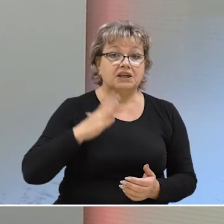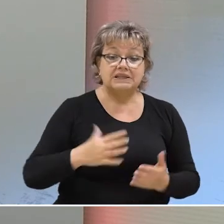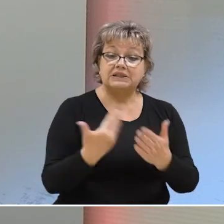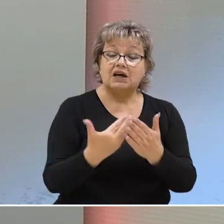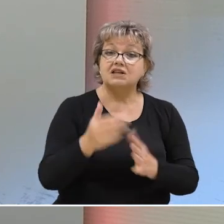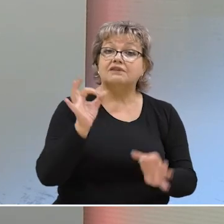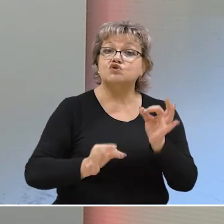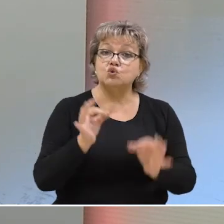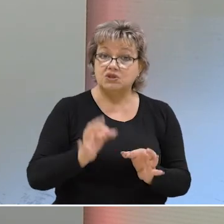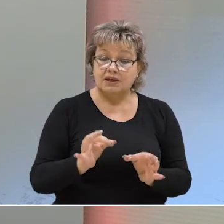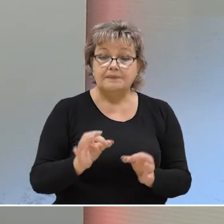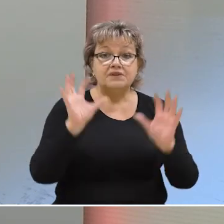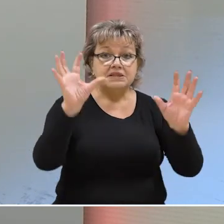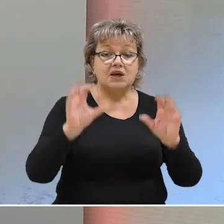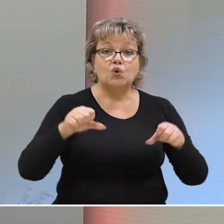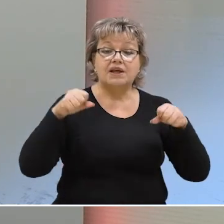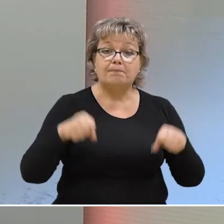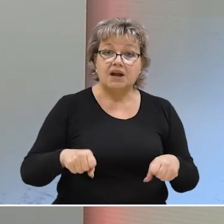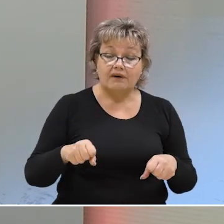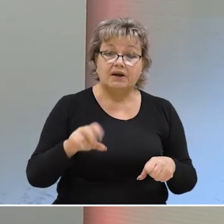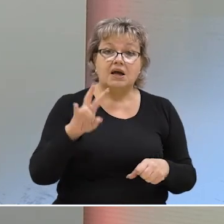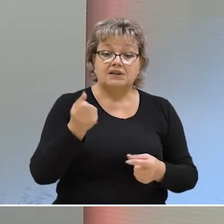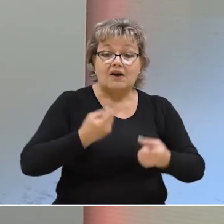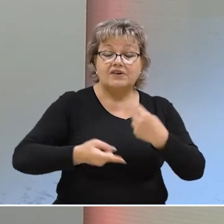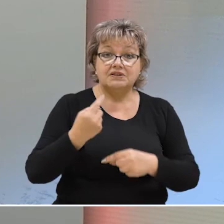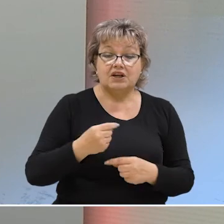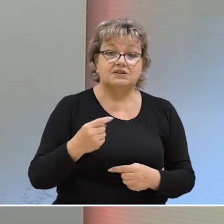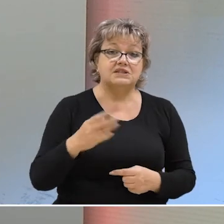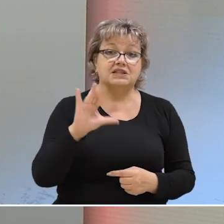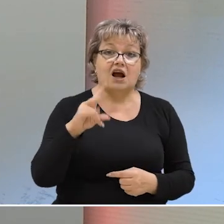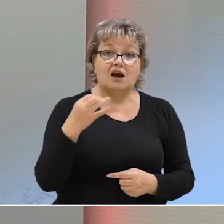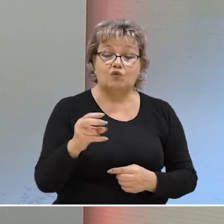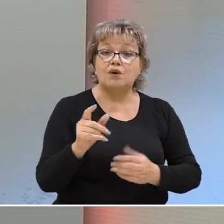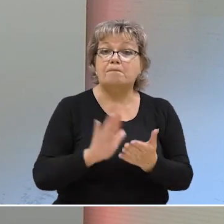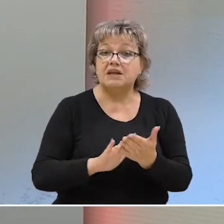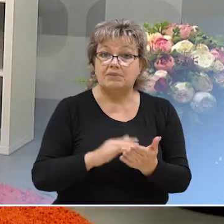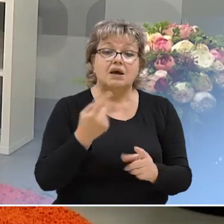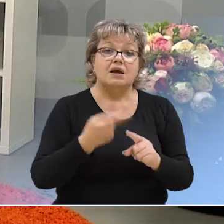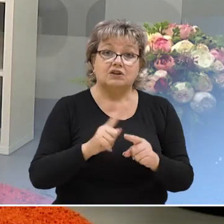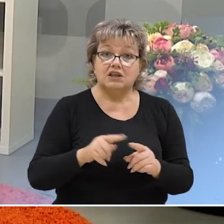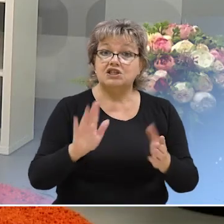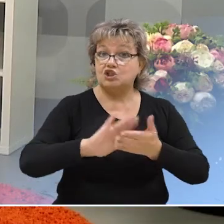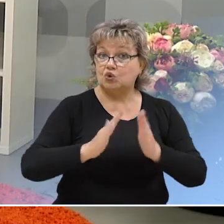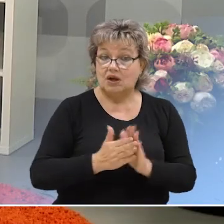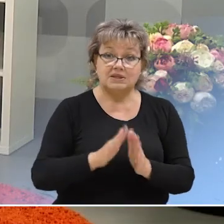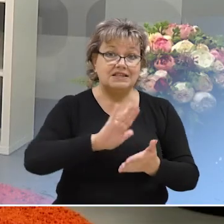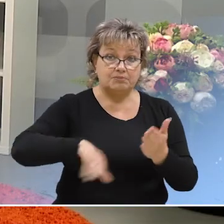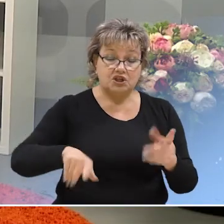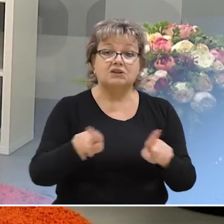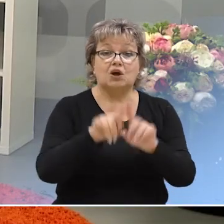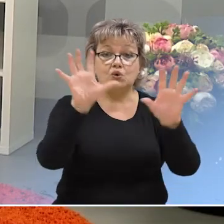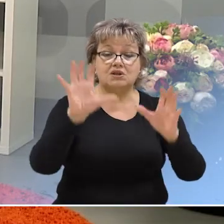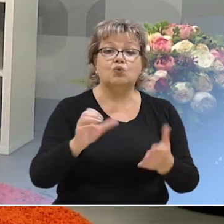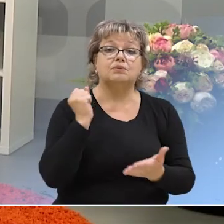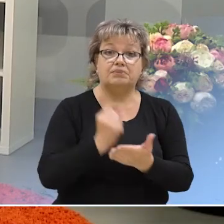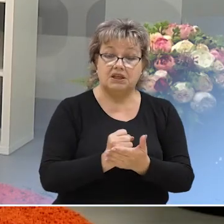когда людям приходилось доказывать в суде законное право на возврат части страховой премии. Вот как раз таки, чтобы таких